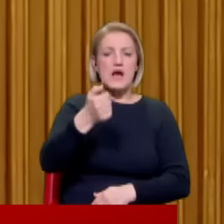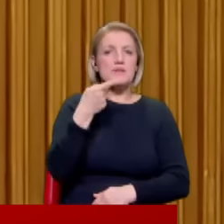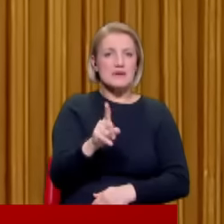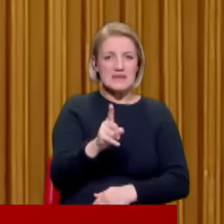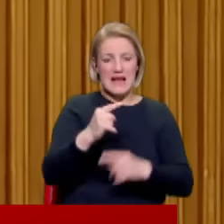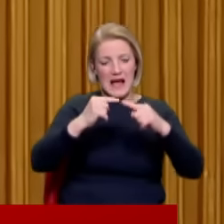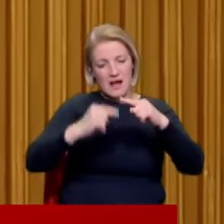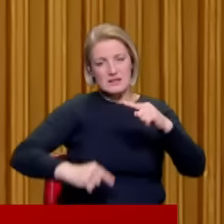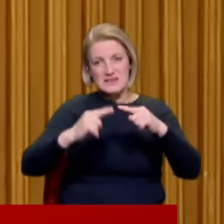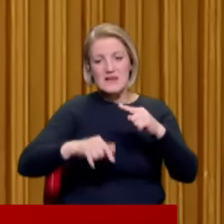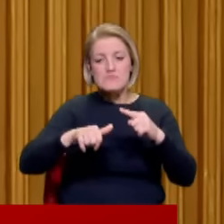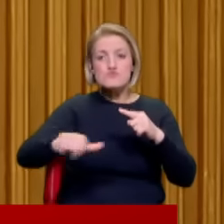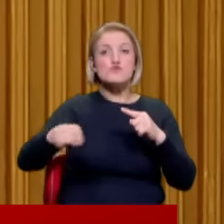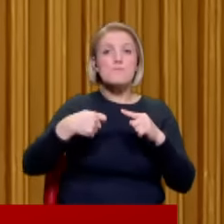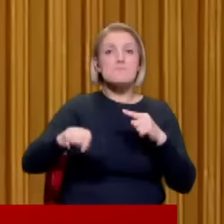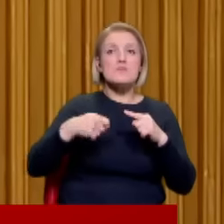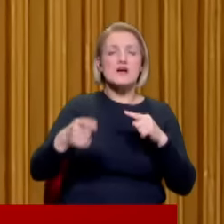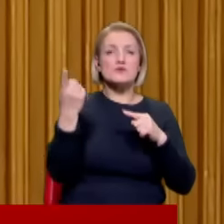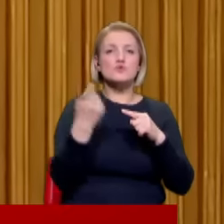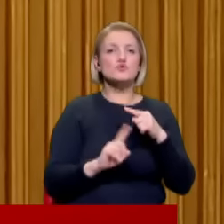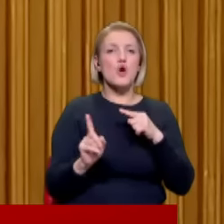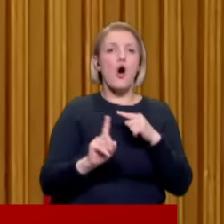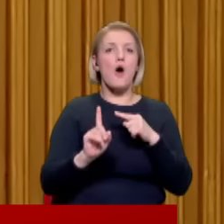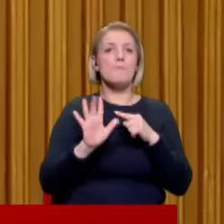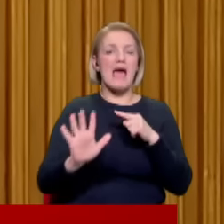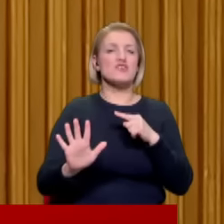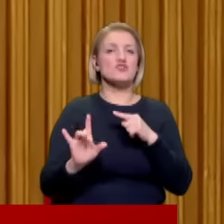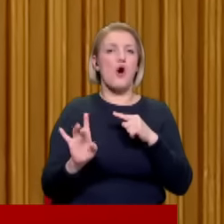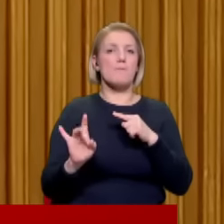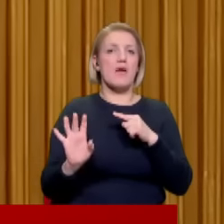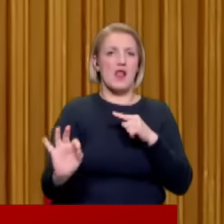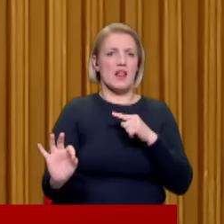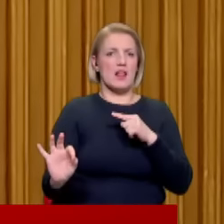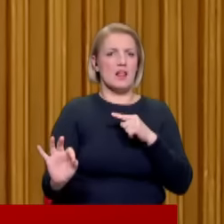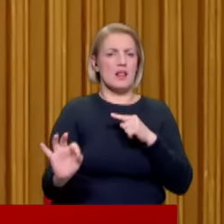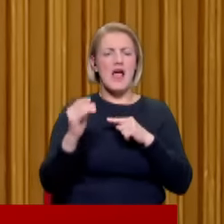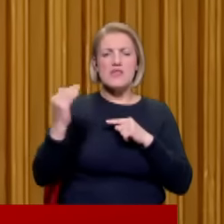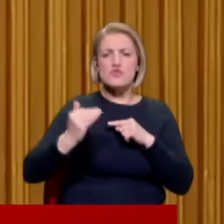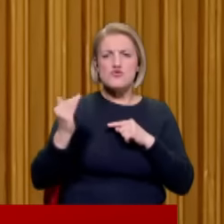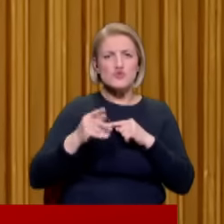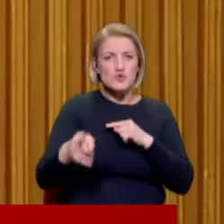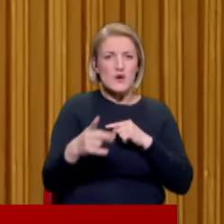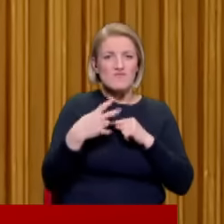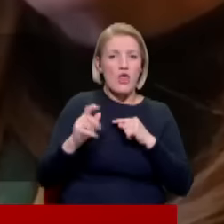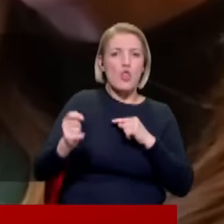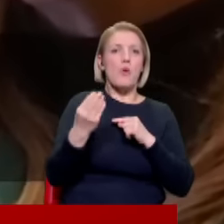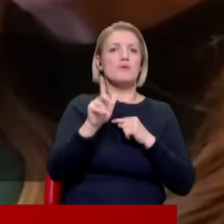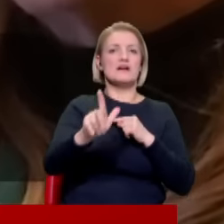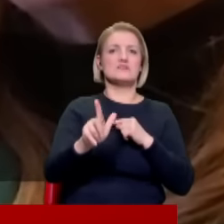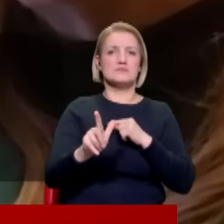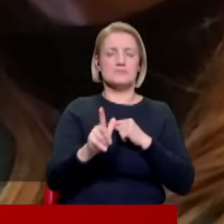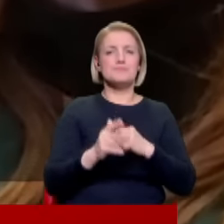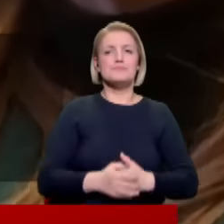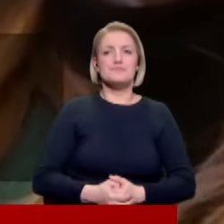liranın altındaki bütün maaşlar %15'e tabi, yani en düşük dilime tabi olmalıdır. Bir